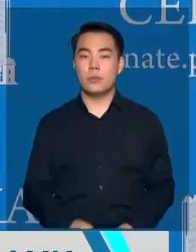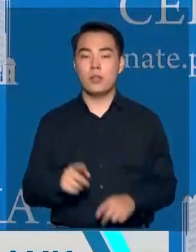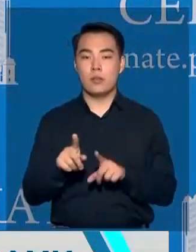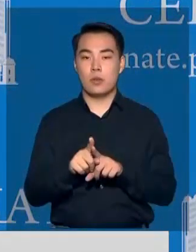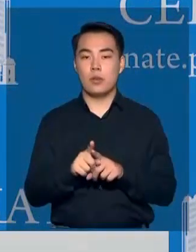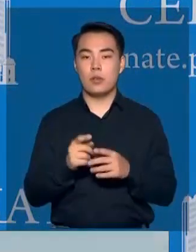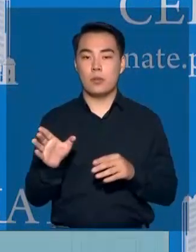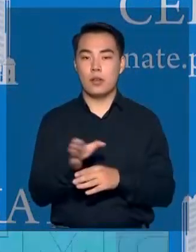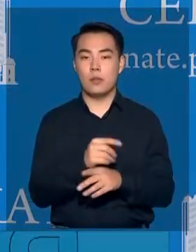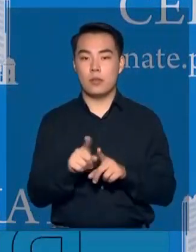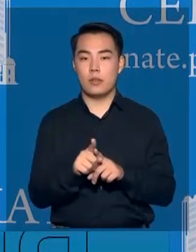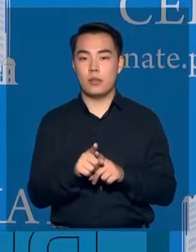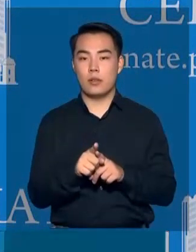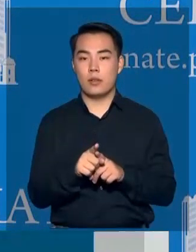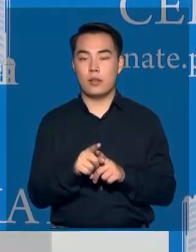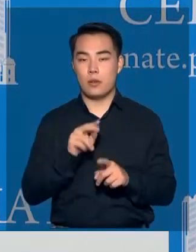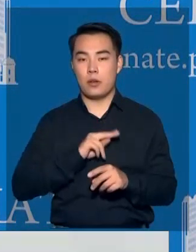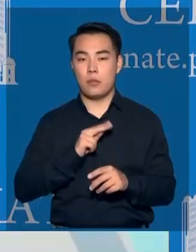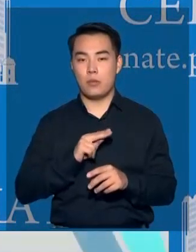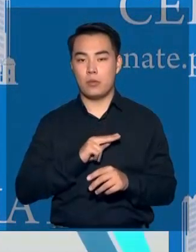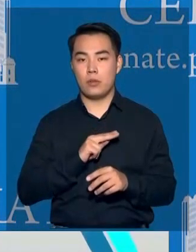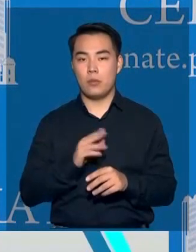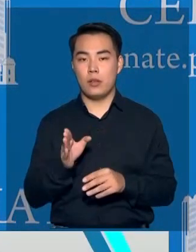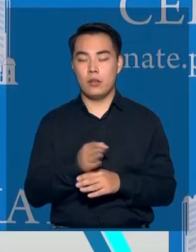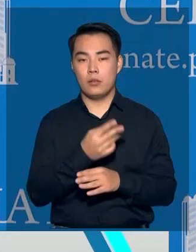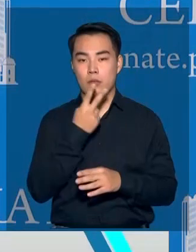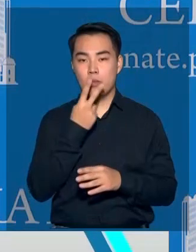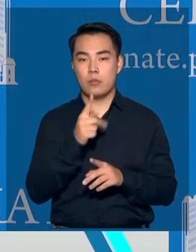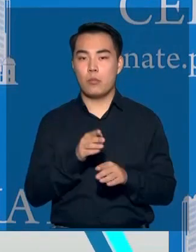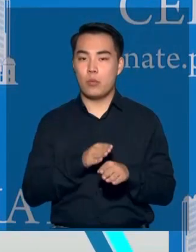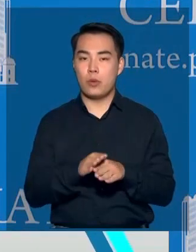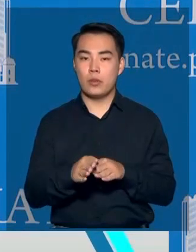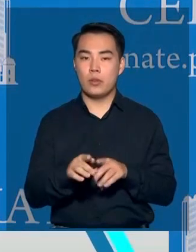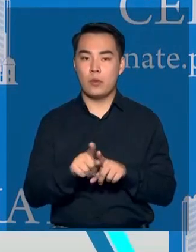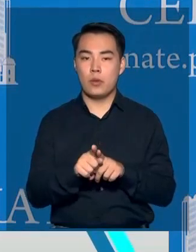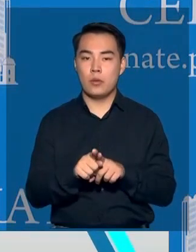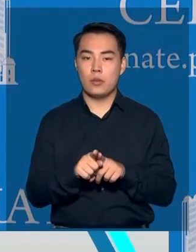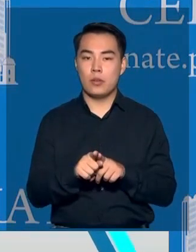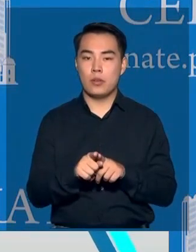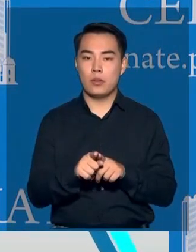Ну, в силу сложившихся обстоятельств, понятно, полной комплектации